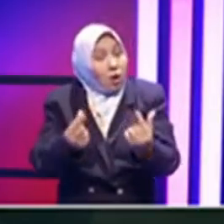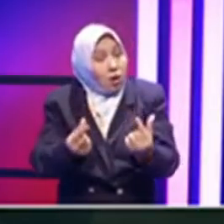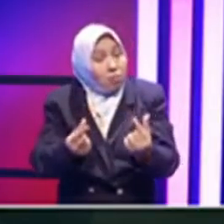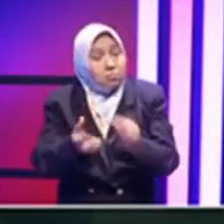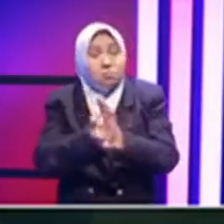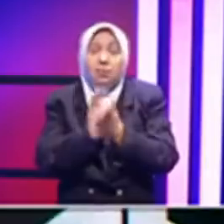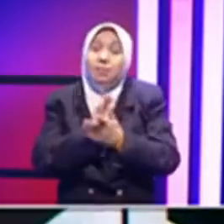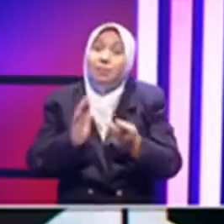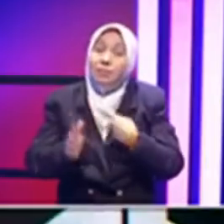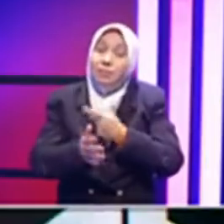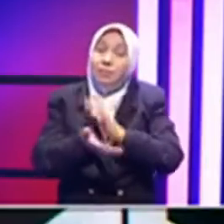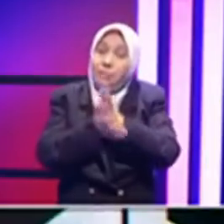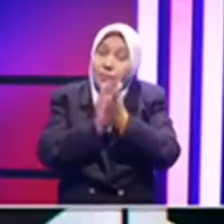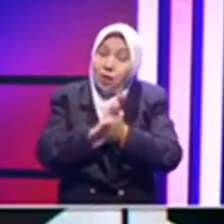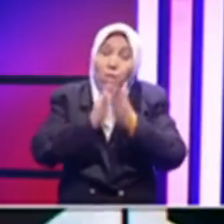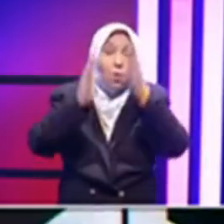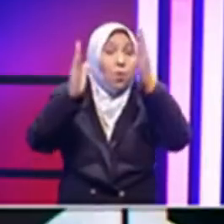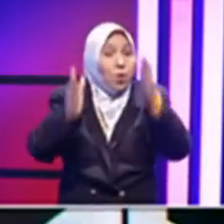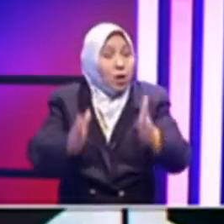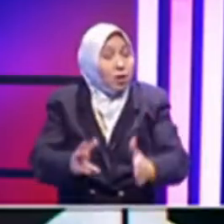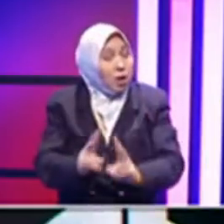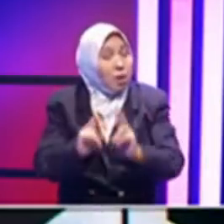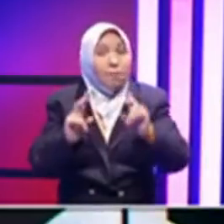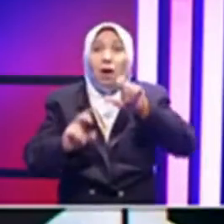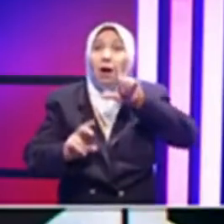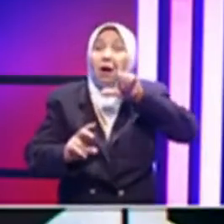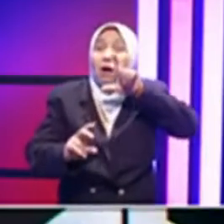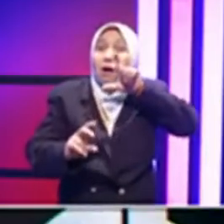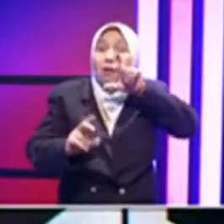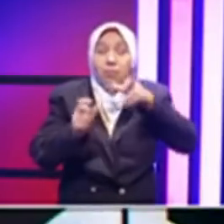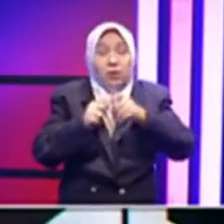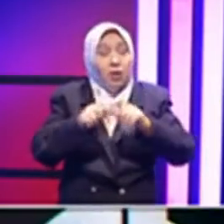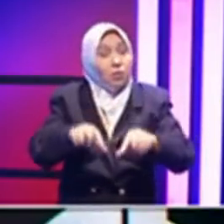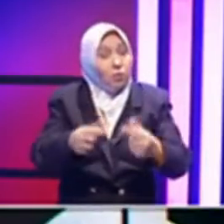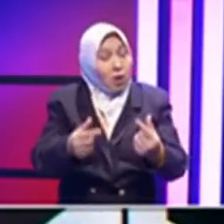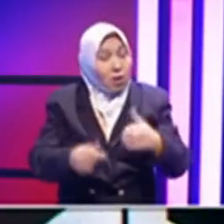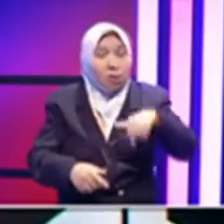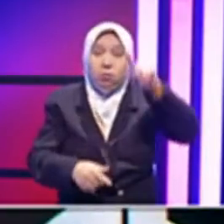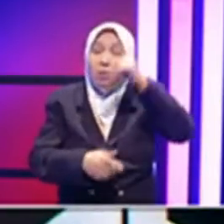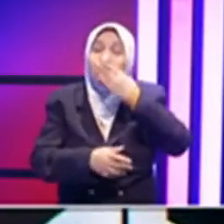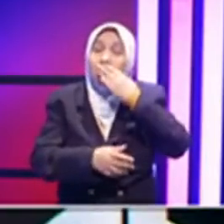Maka kita akan jadi orang yang amat kagum dengan Al-Quran. Allah